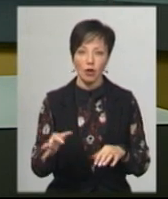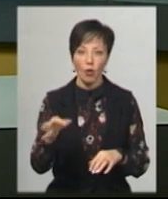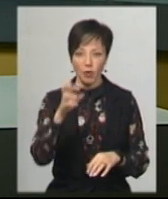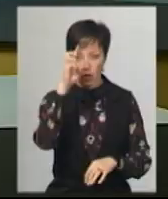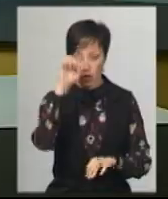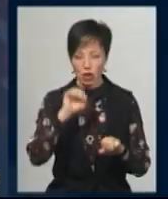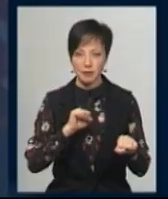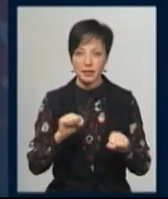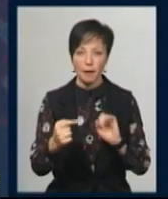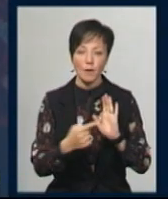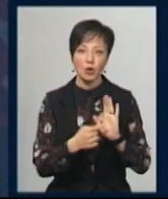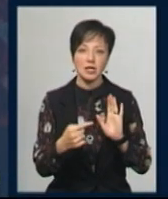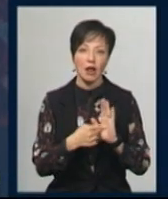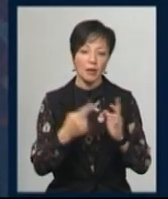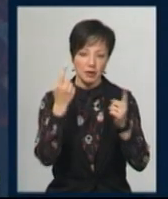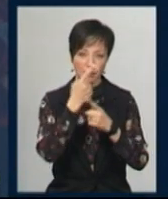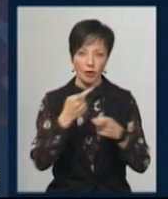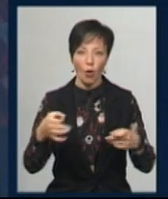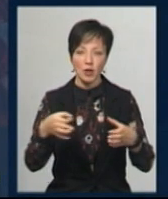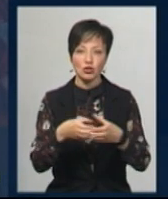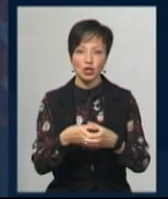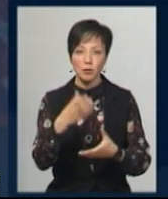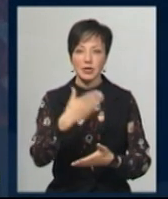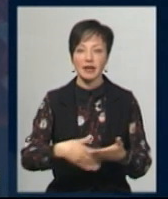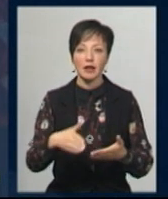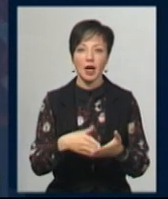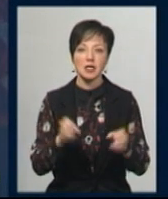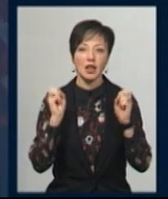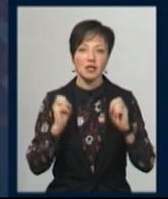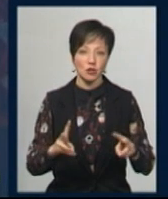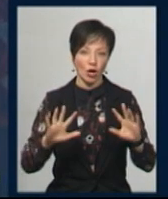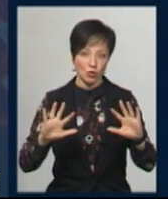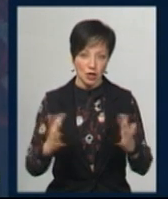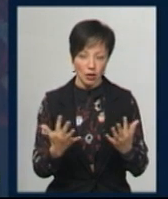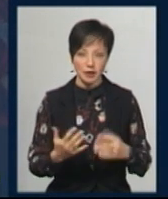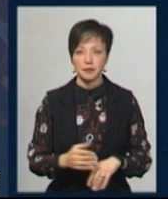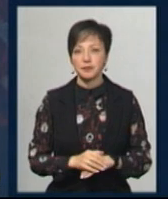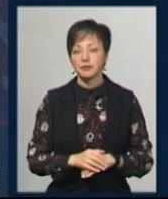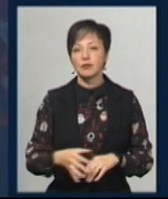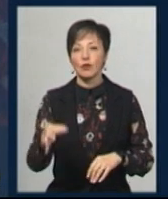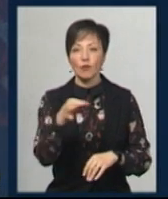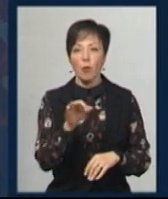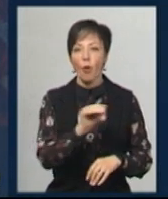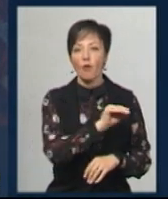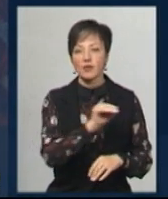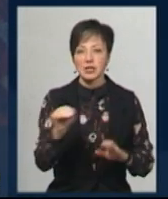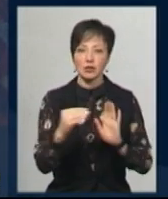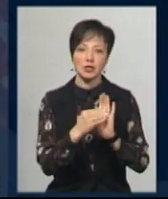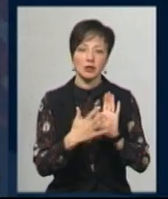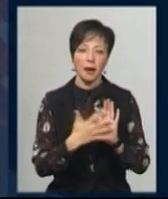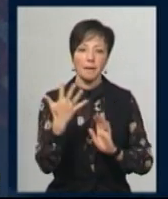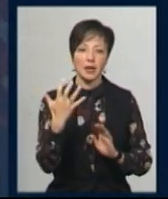з посиланням на інформацію обласного штабу з ліквідації надзвичайної ситуації. За її словами, в області офіційно